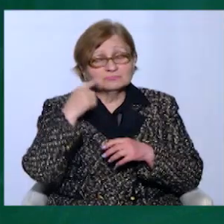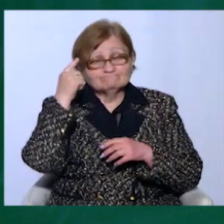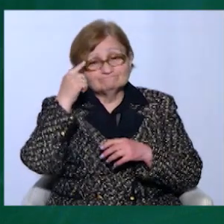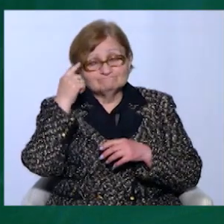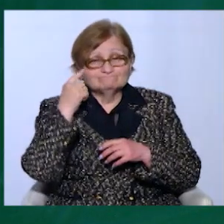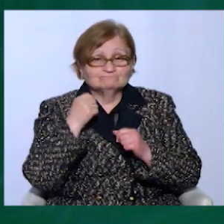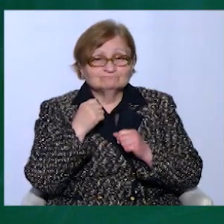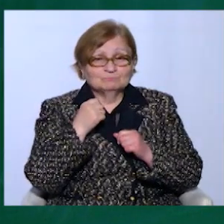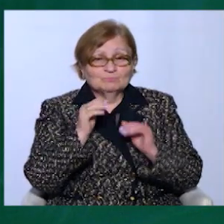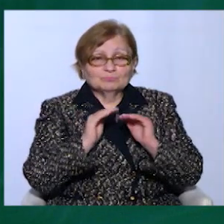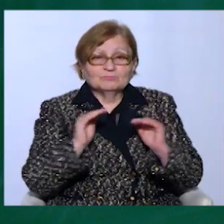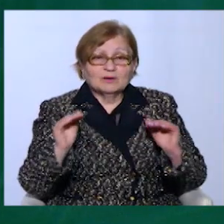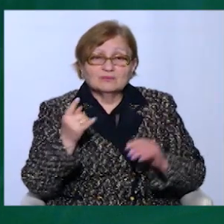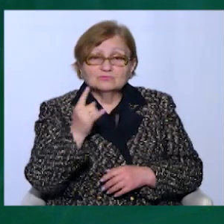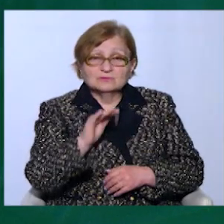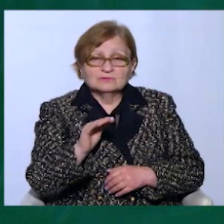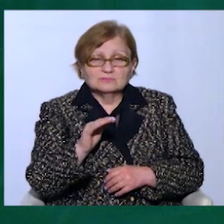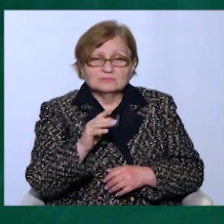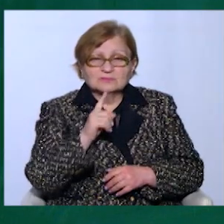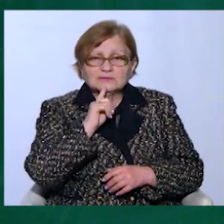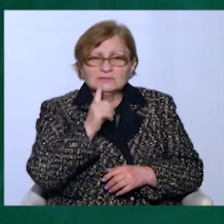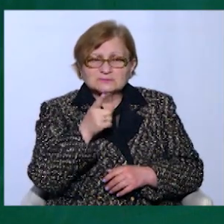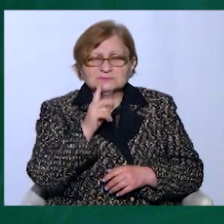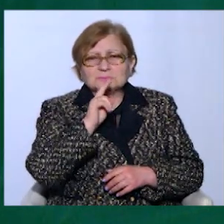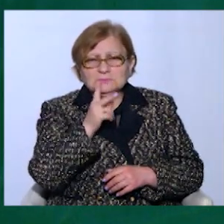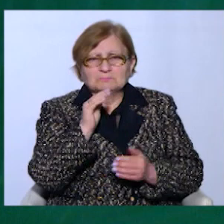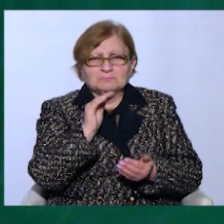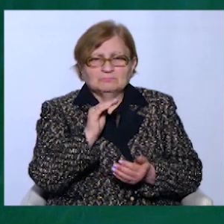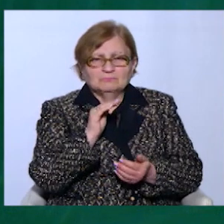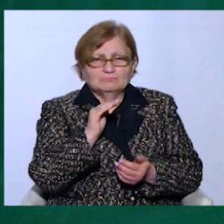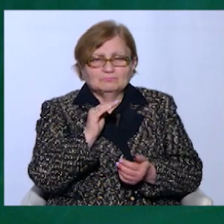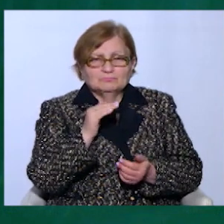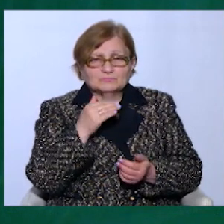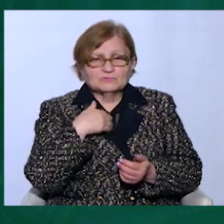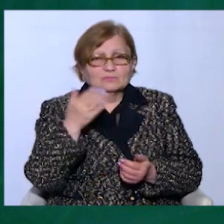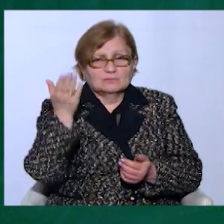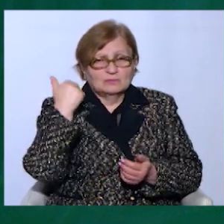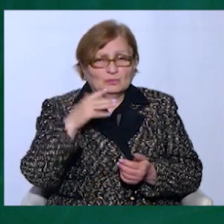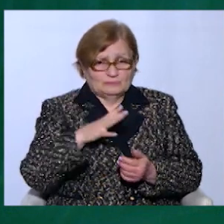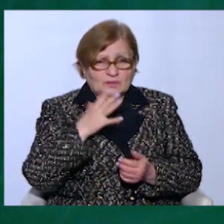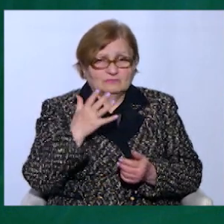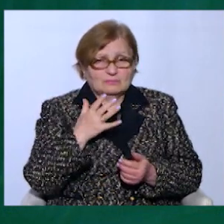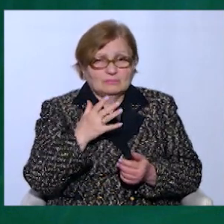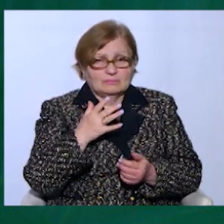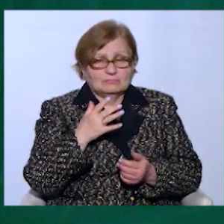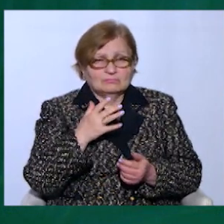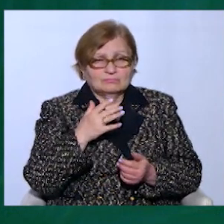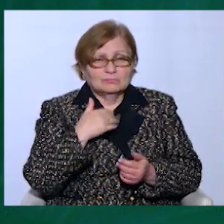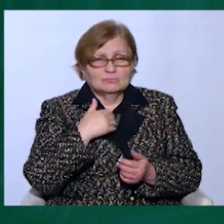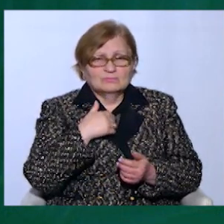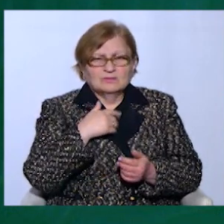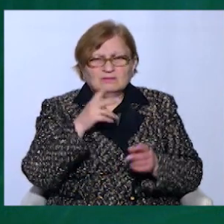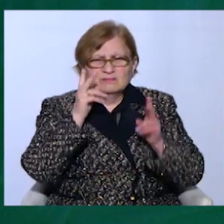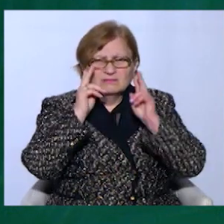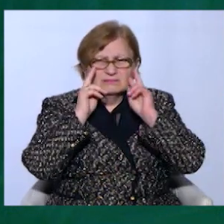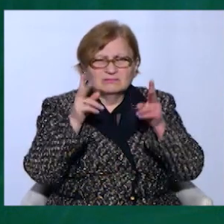მხრივ, ბავშვი რომელიც 1 წლის არის, 2 წლის, 3 წლის, ჩვენ ყველამ გამოვიარეთ. ჩვენ და გაუცნობიერებლად ჩვენ